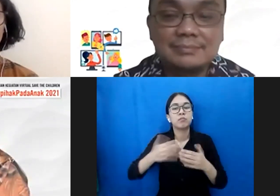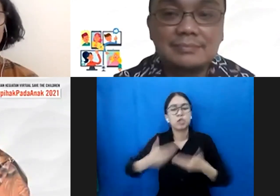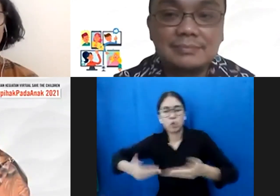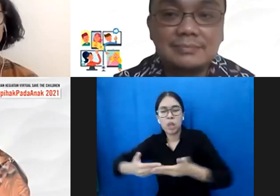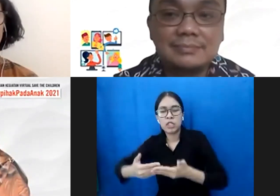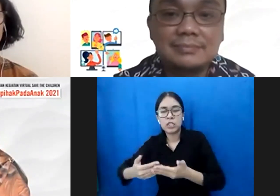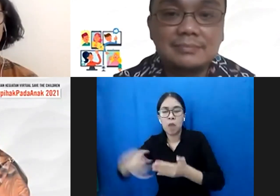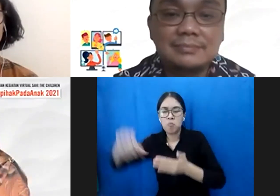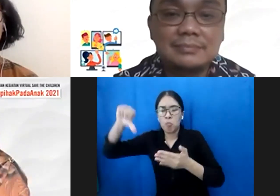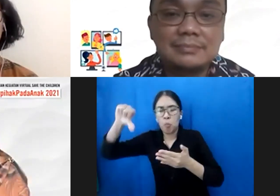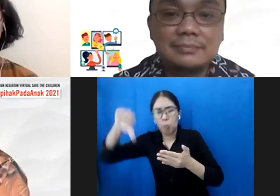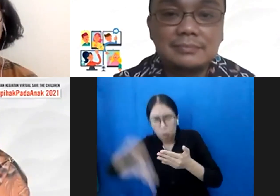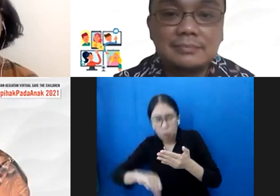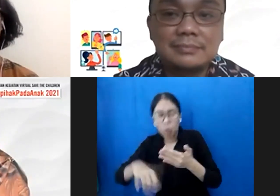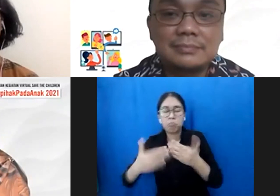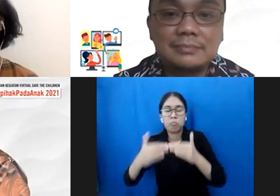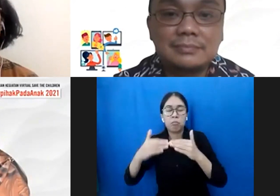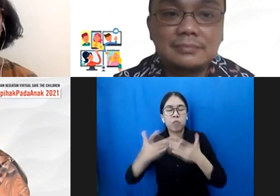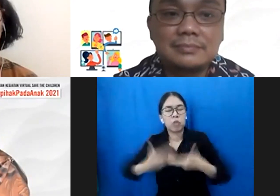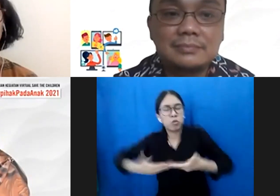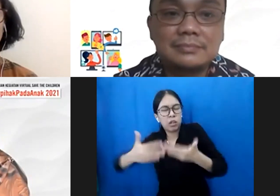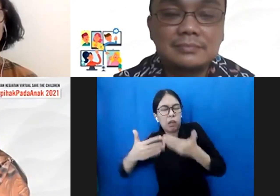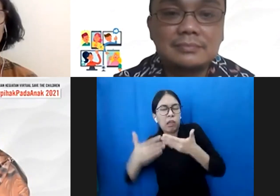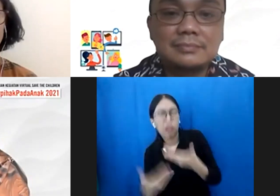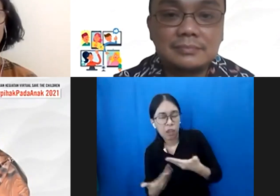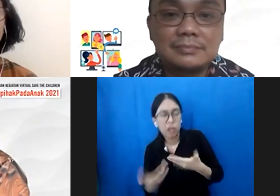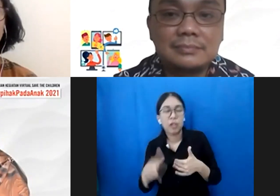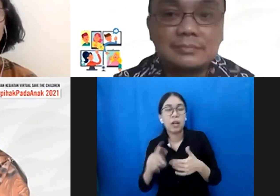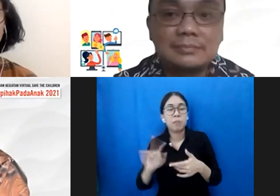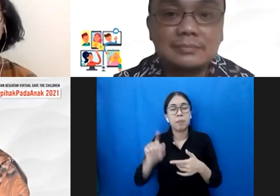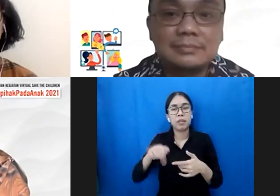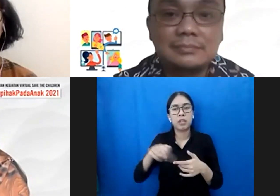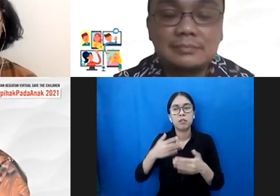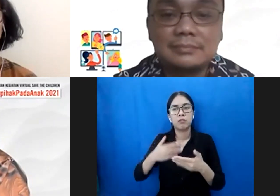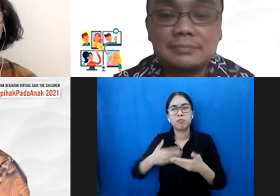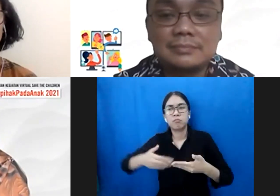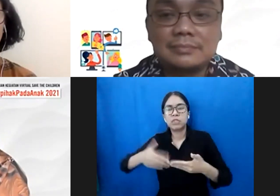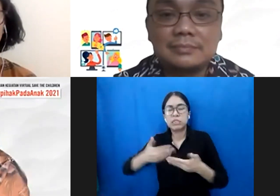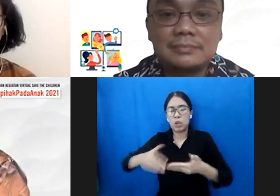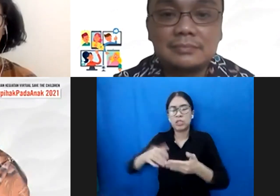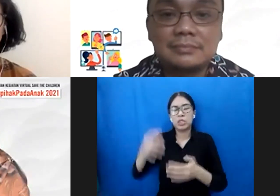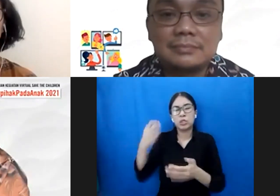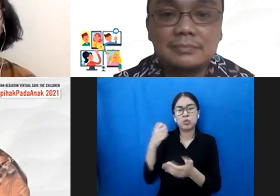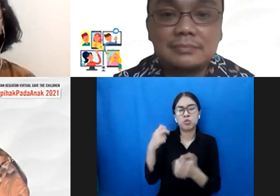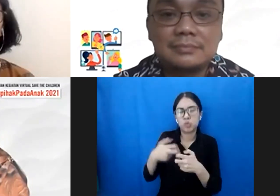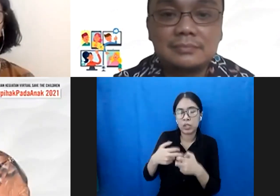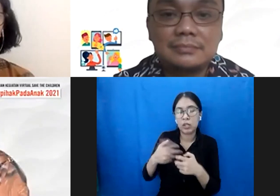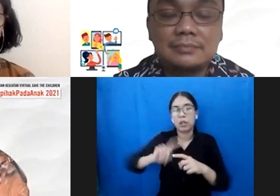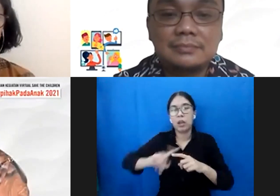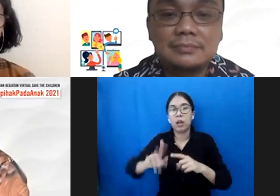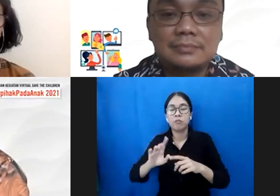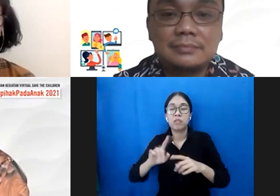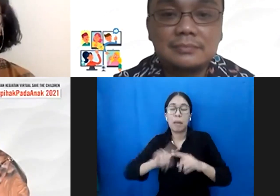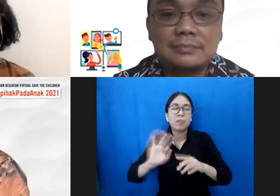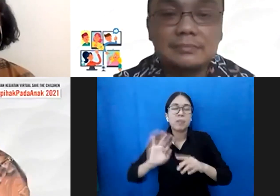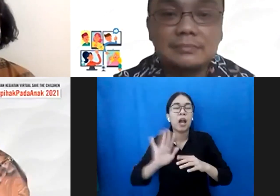atau minimal memang tidak mungkin karena situasi sulit tidak ada progres, tapi minimal kita tidak berada dalam kondisi yang lebih buruk lagi gitu, dan ada pilihan